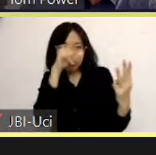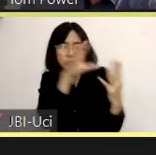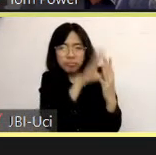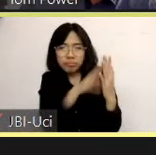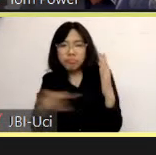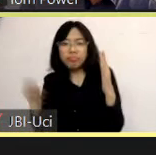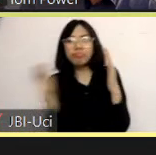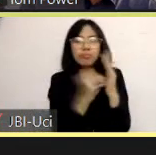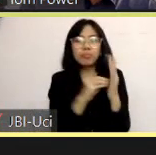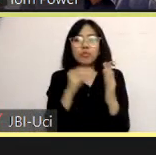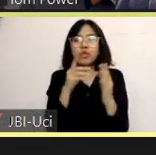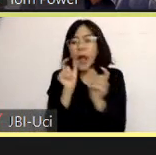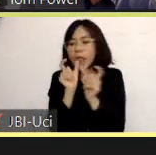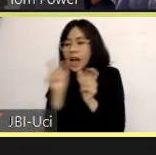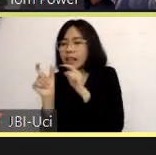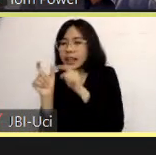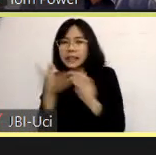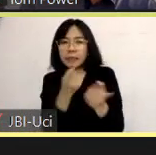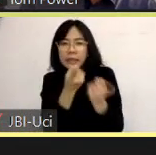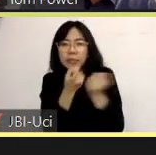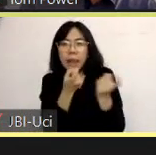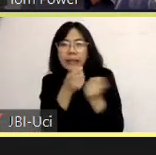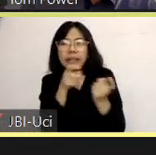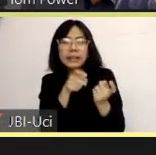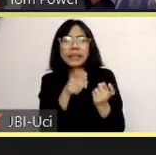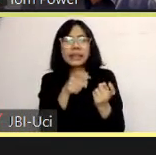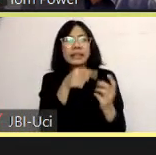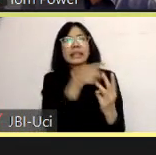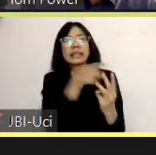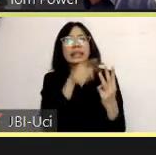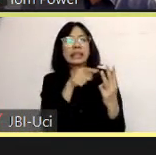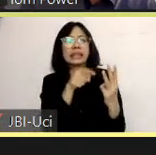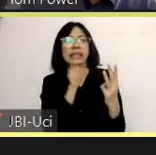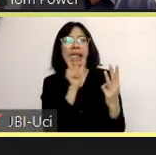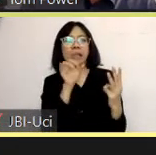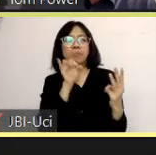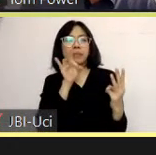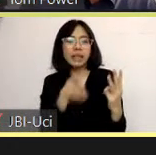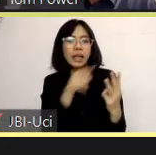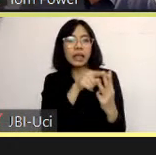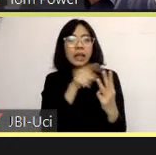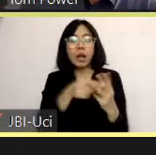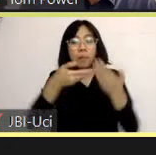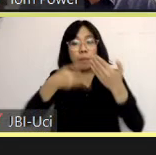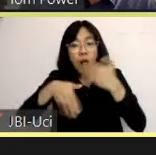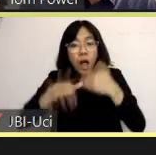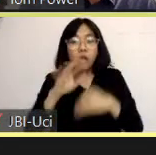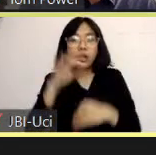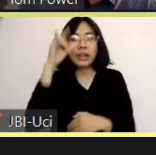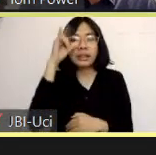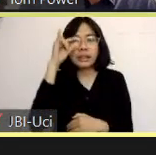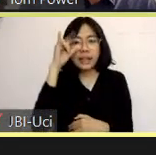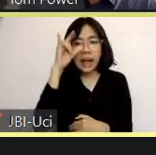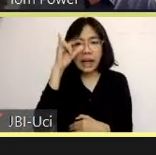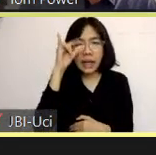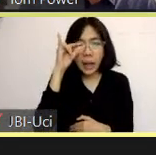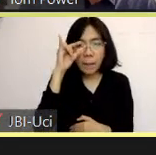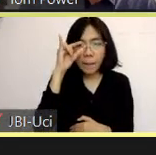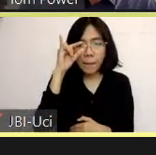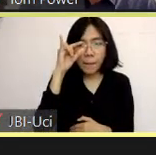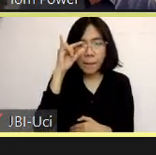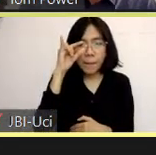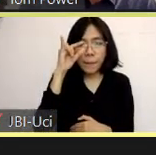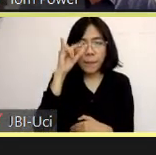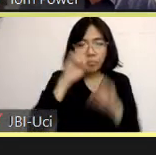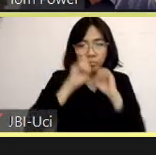penggerak demo berakhir rusuh di Yogyakarta. Akun penyebarnya adalah akun Instagram Seaword, lalu juga National